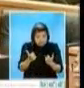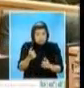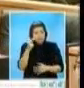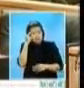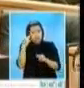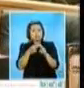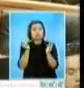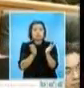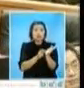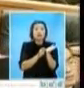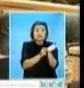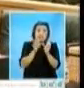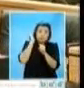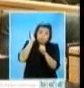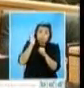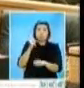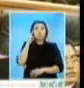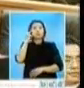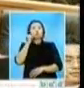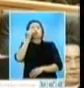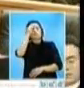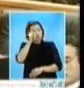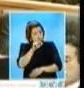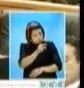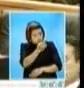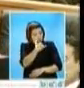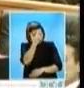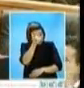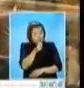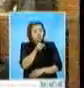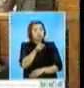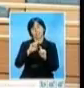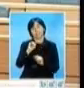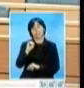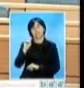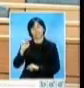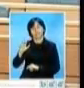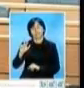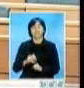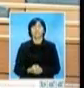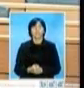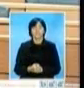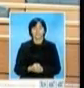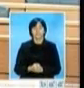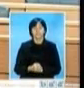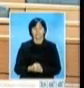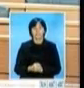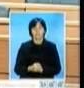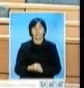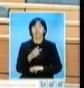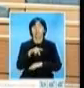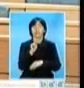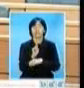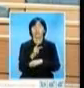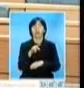ไม่ถึงการคนระดับประธานผมจะยืมคําของท่านประธานว่าท่านสมควรตายครับ การทําหน้าที่เป็นประธานของท่